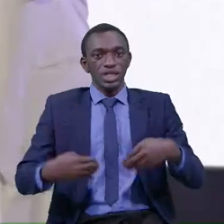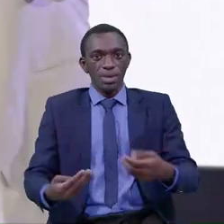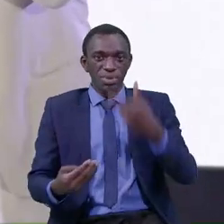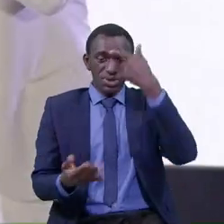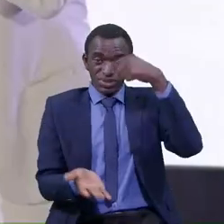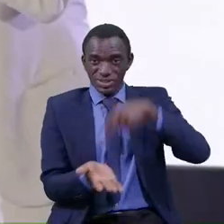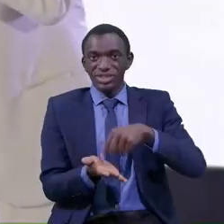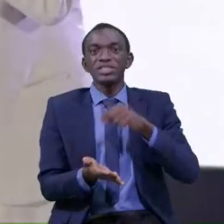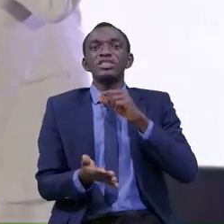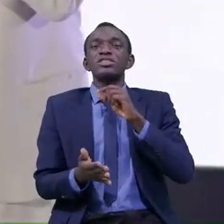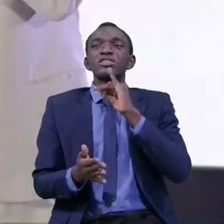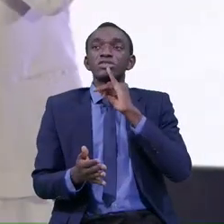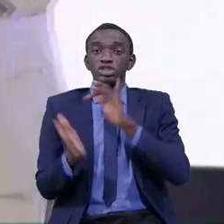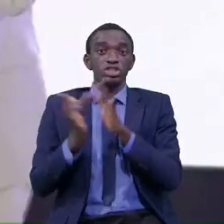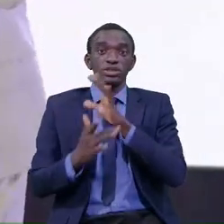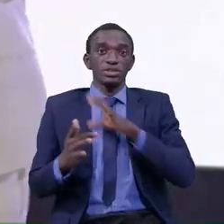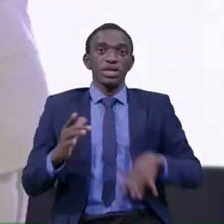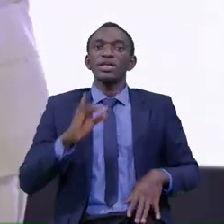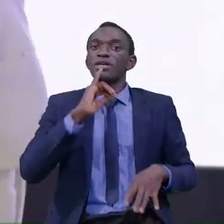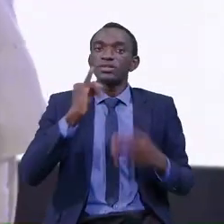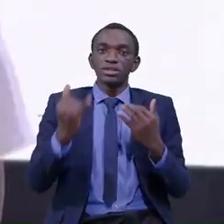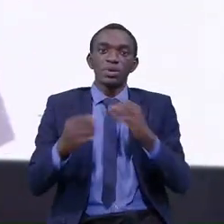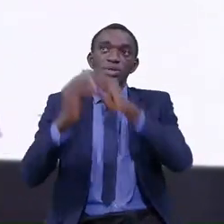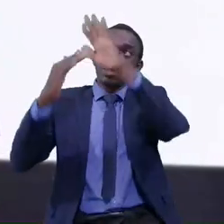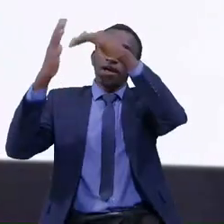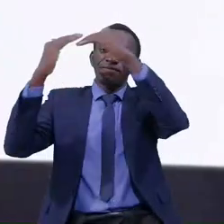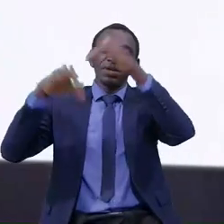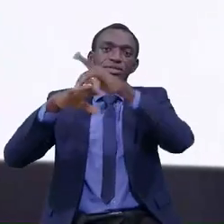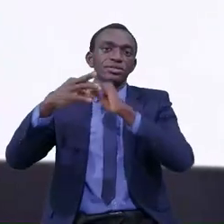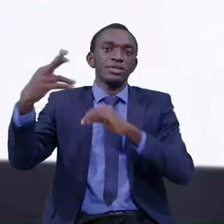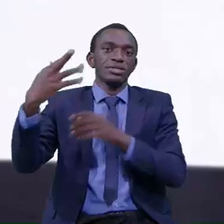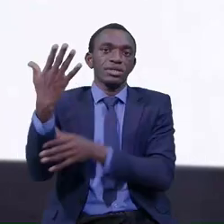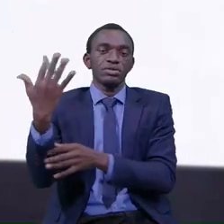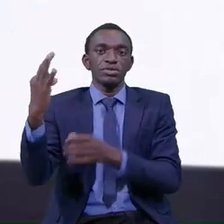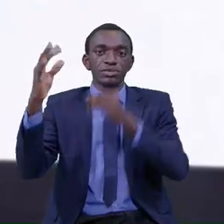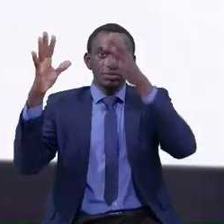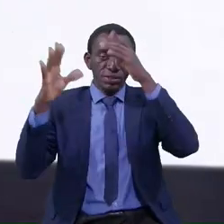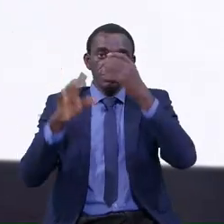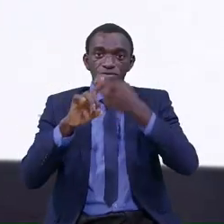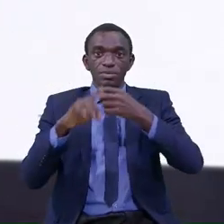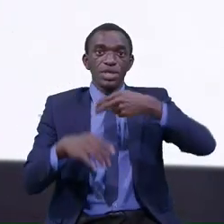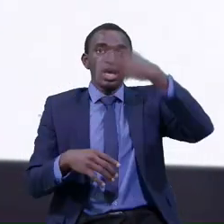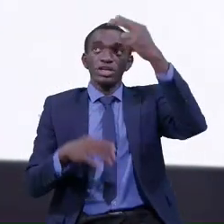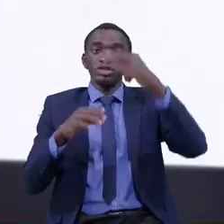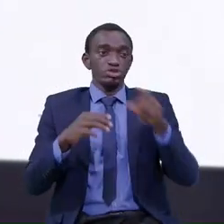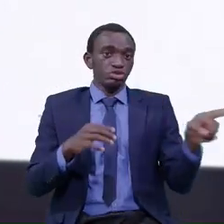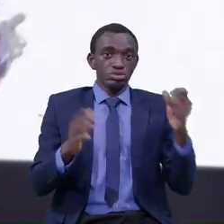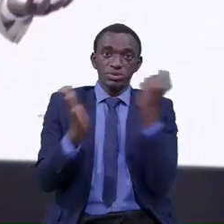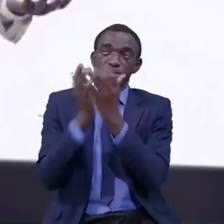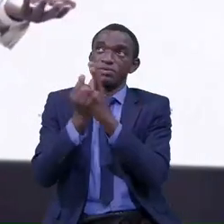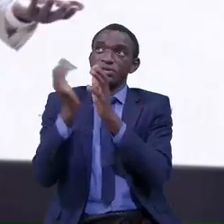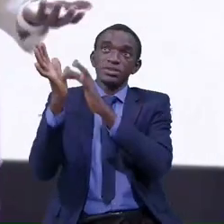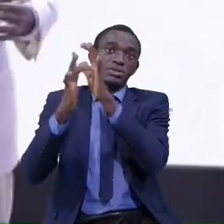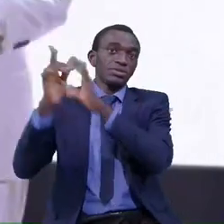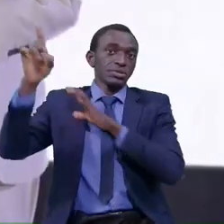Parce qu'il est maintenant au ciel à la droite du Père d'en haut. C'est comme ça que vous avez crucifié. Christ là, Dieu